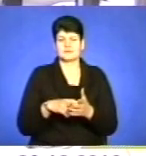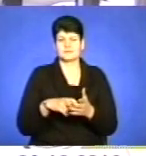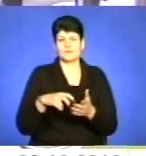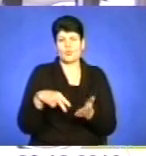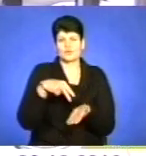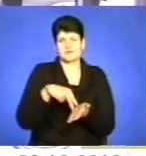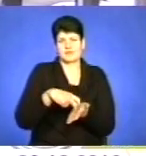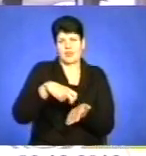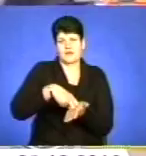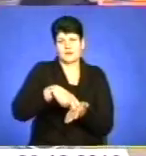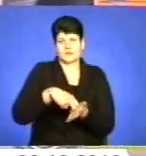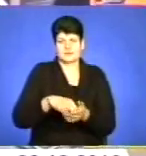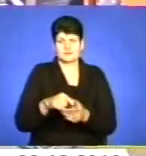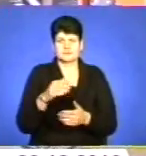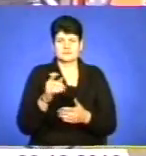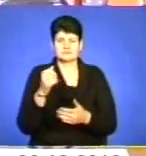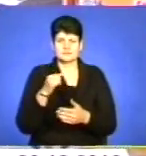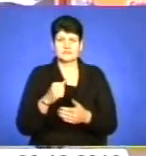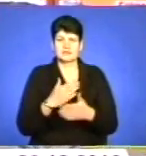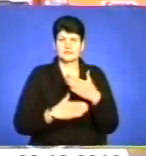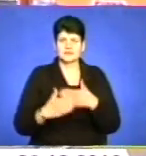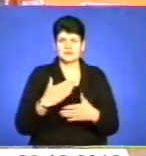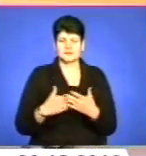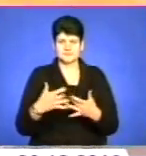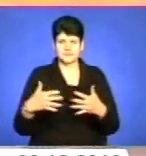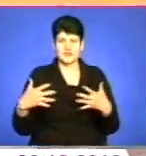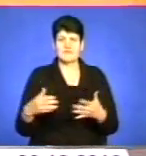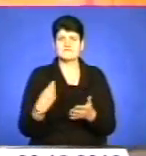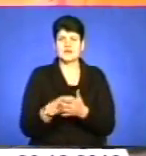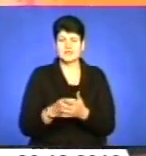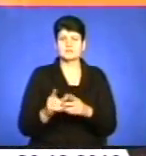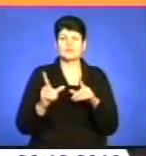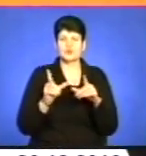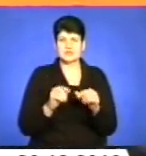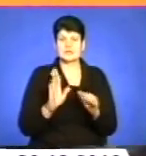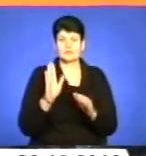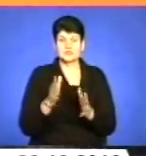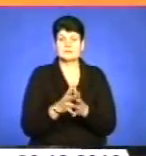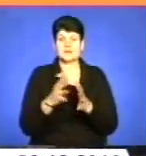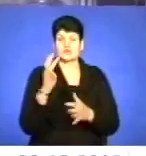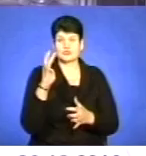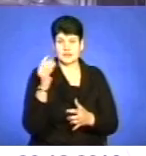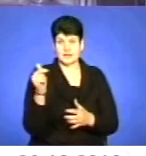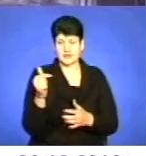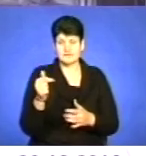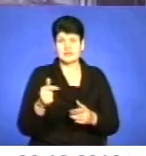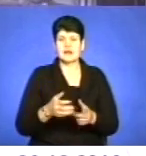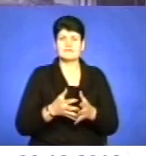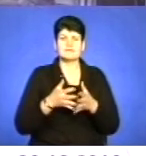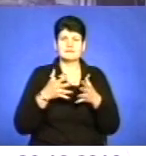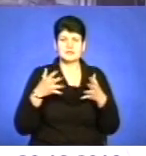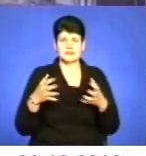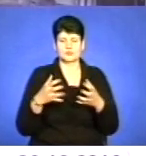захищені категорії громадян. Адже якщо вартість проїзду у тролейбусах зросте до 4 гривень, для значної